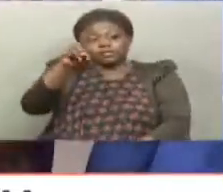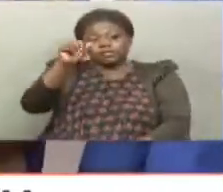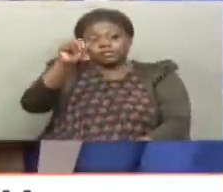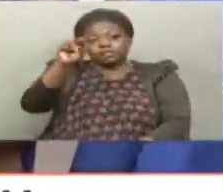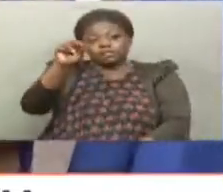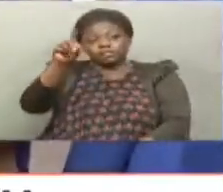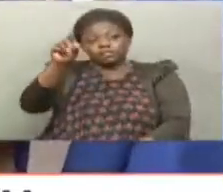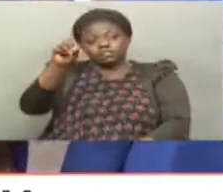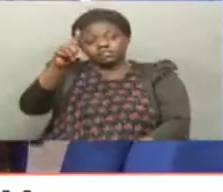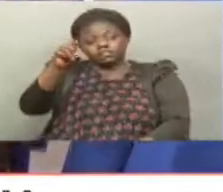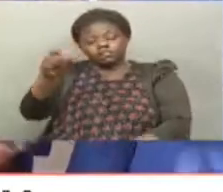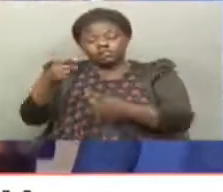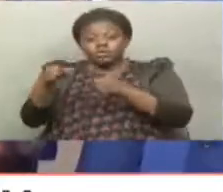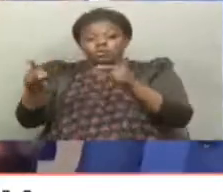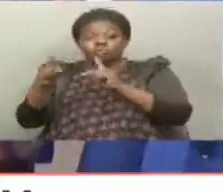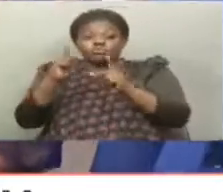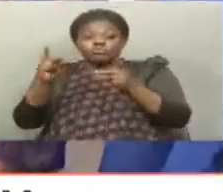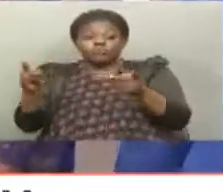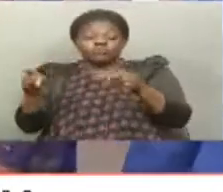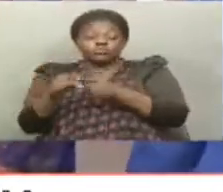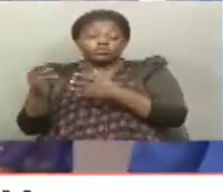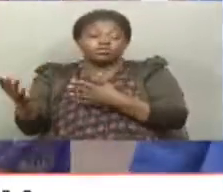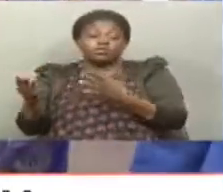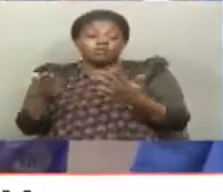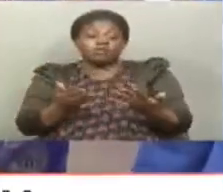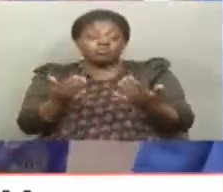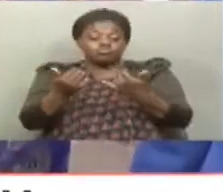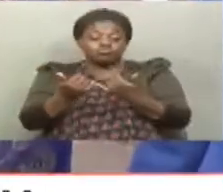Joseph Setuba ngaona mwaniza ne mukyala we.